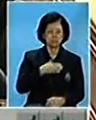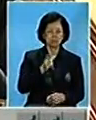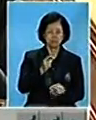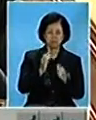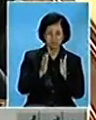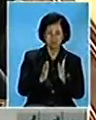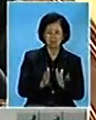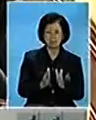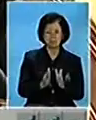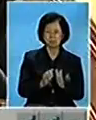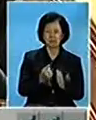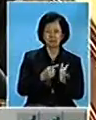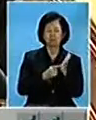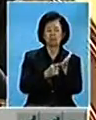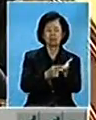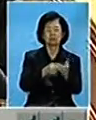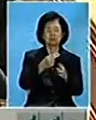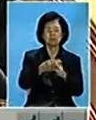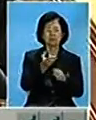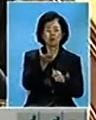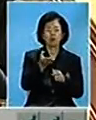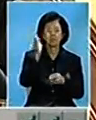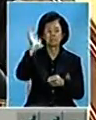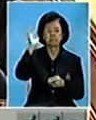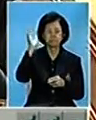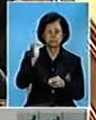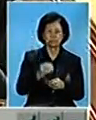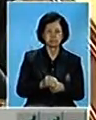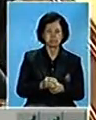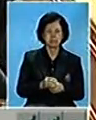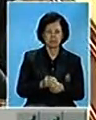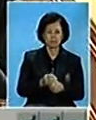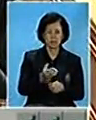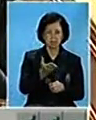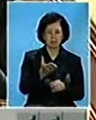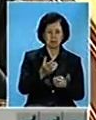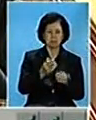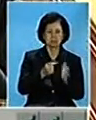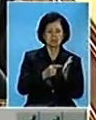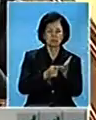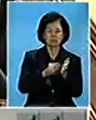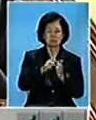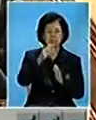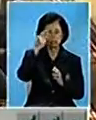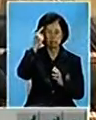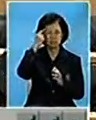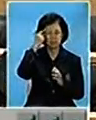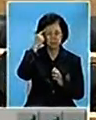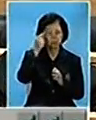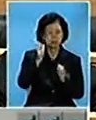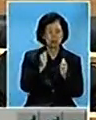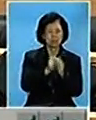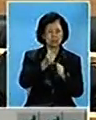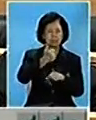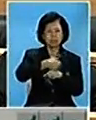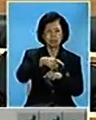ที่เสนอชื่อที่จะขออภิปรายผมอยากจะขออนุญาตนำเสนอความเห็นกับท่านประธานสักนิดหนึ่งเพราะยังไม่ถึงคิ